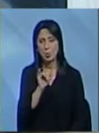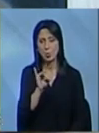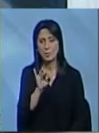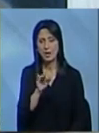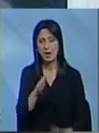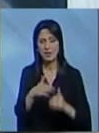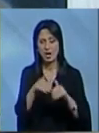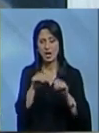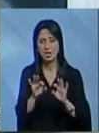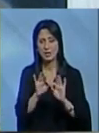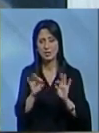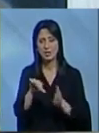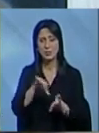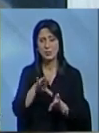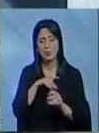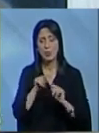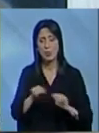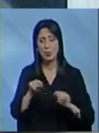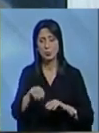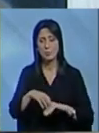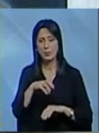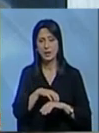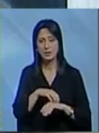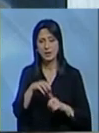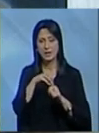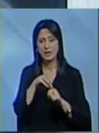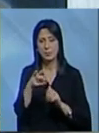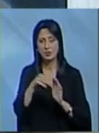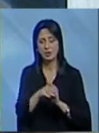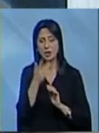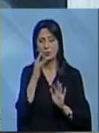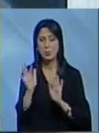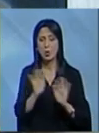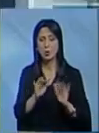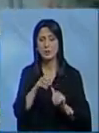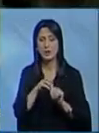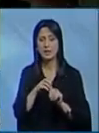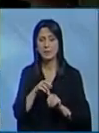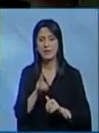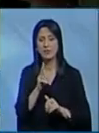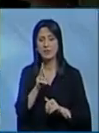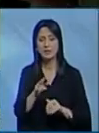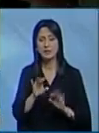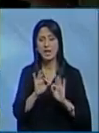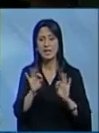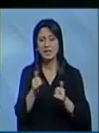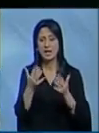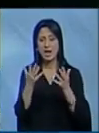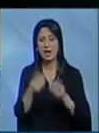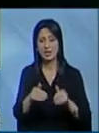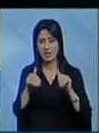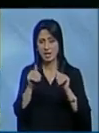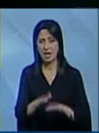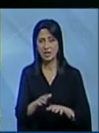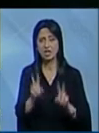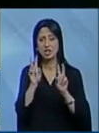კუპრავას განაჩენის გამოცხადებას ესწრებოდნენ ოპოზიციური პარტიის ლიდერები, მათ შორის ნაციონალური მოძრაობის ლიდერები, რომლებმაც განაცხადეს, რომ დღევანდელი